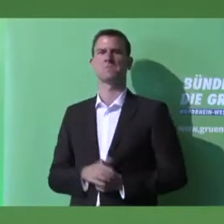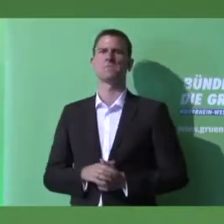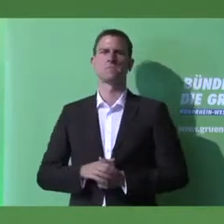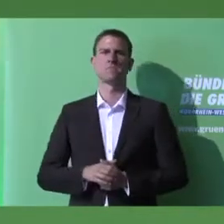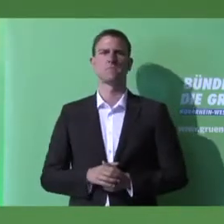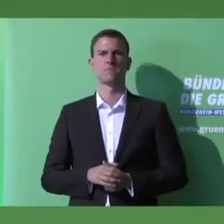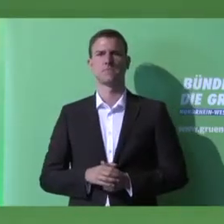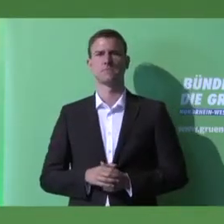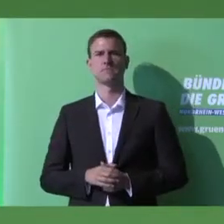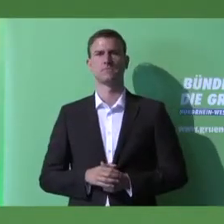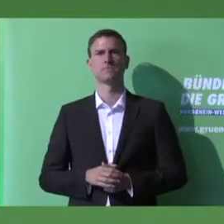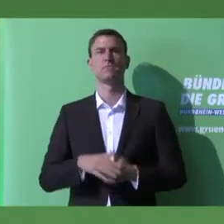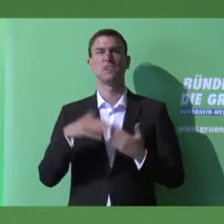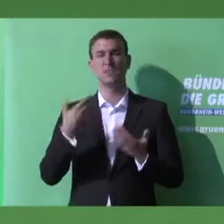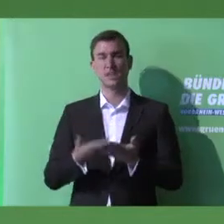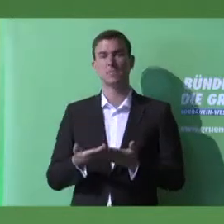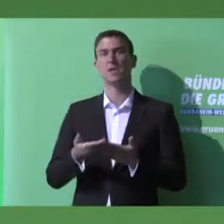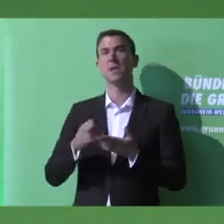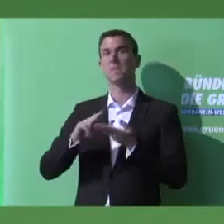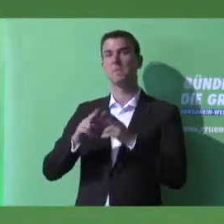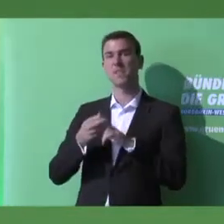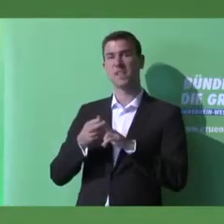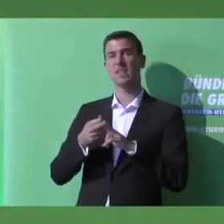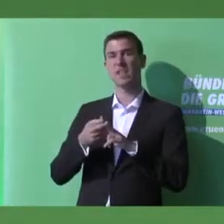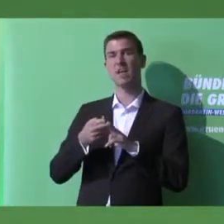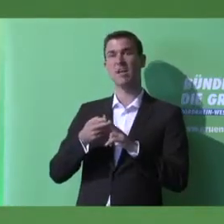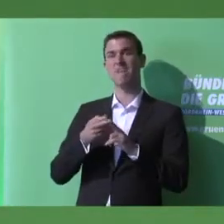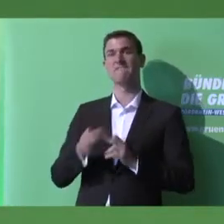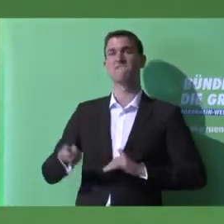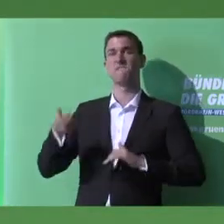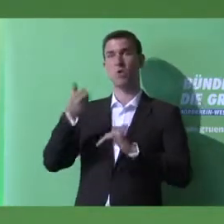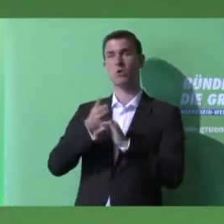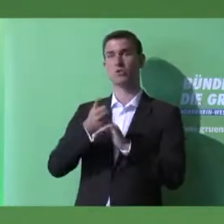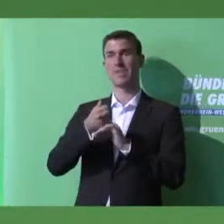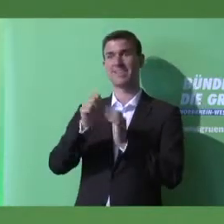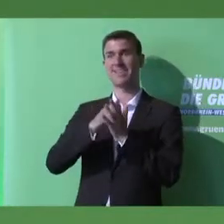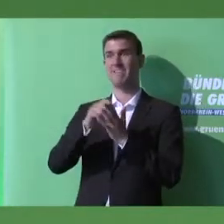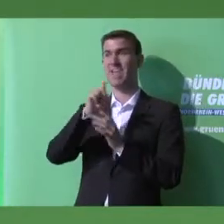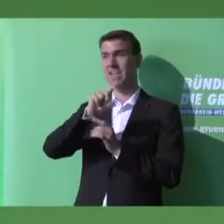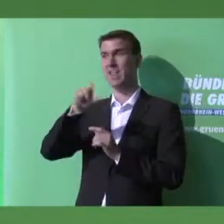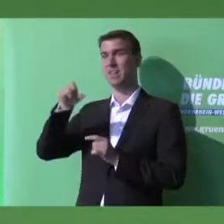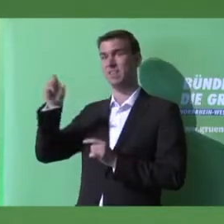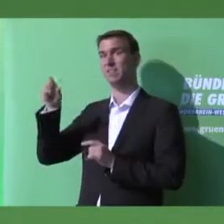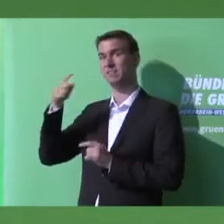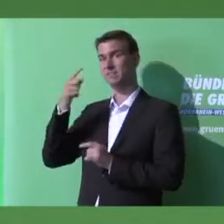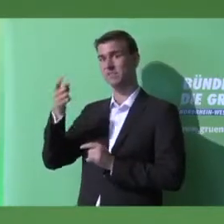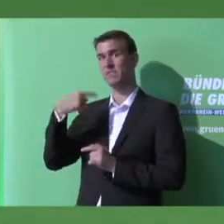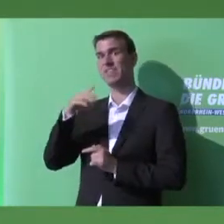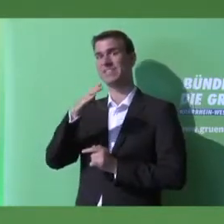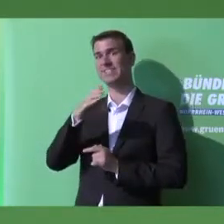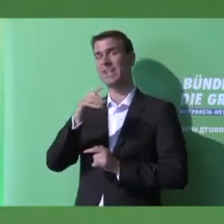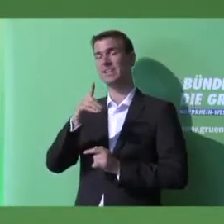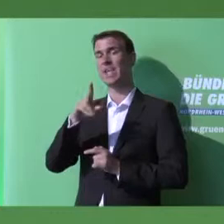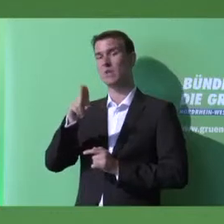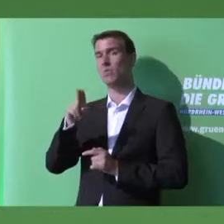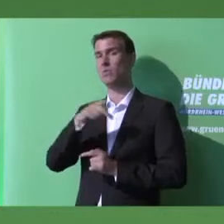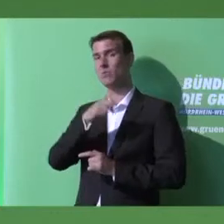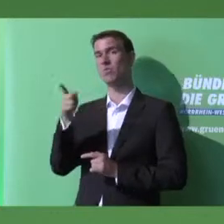Und es gibt Mitglieder des gewählten Vorstandes der CDU, die gerne wissen